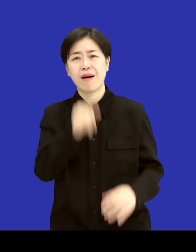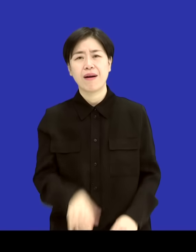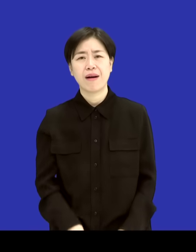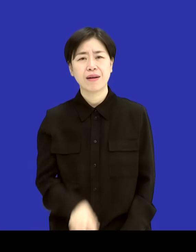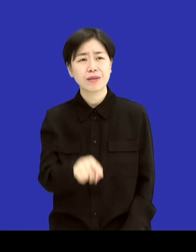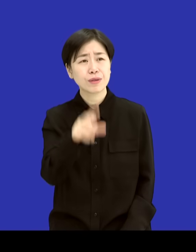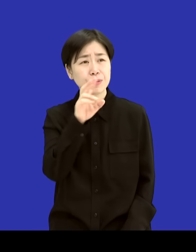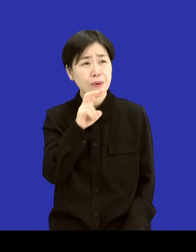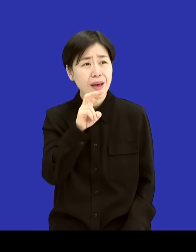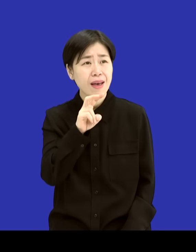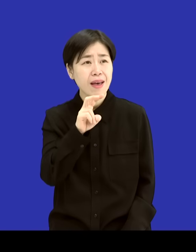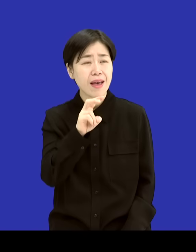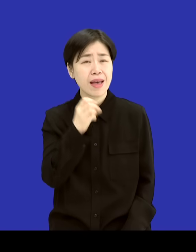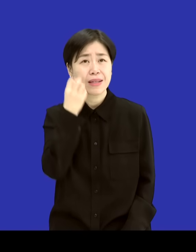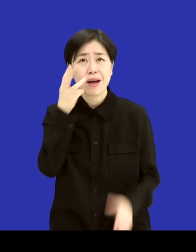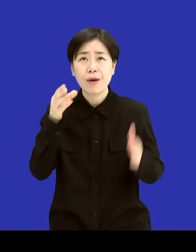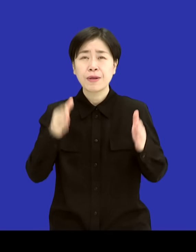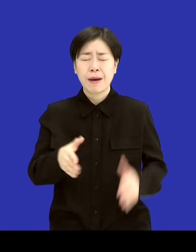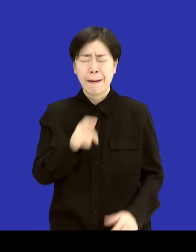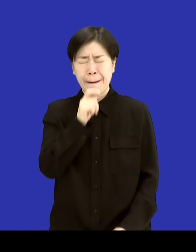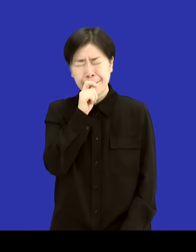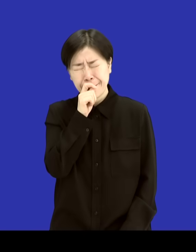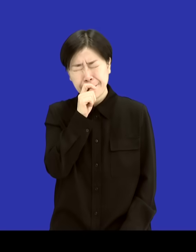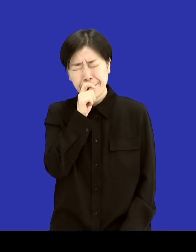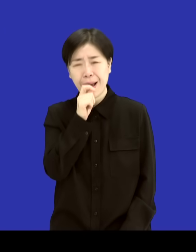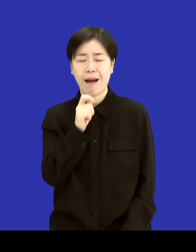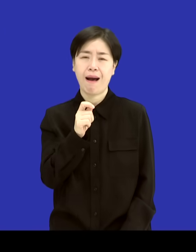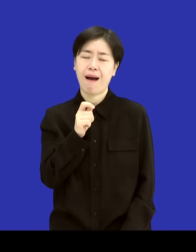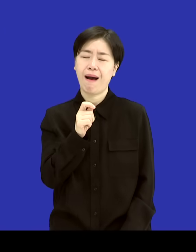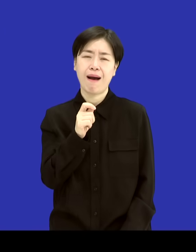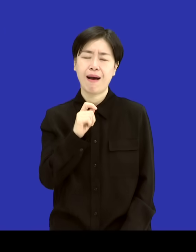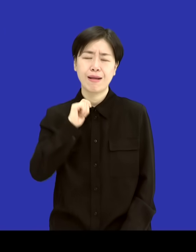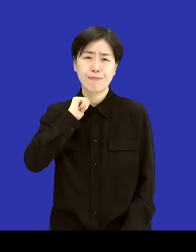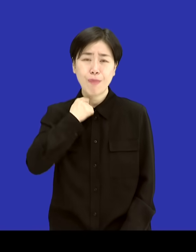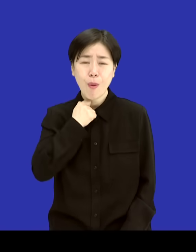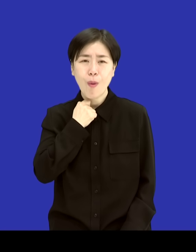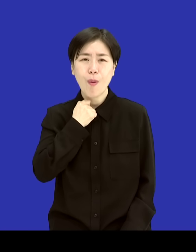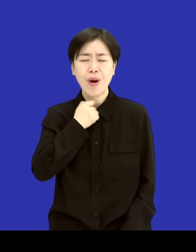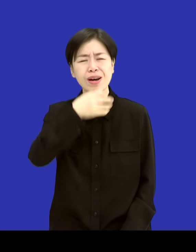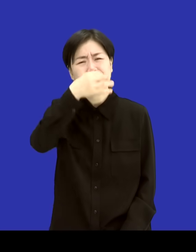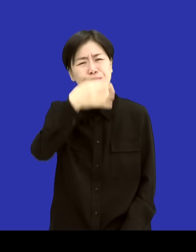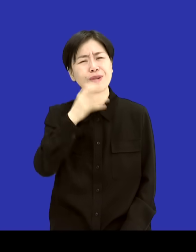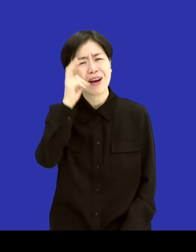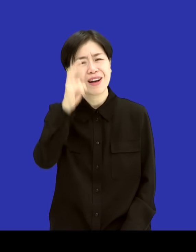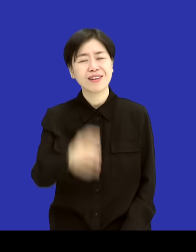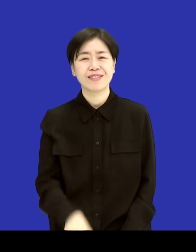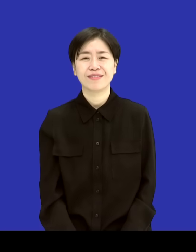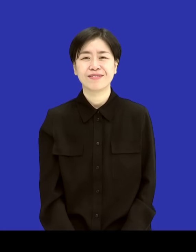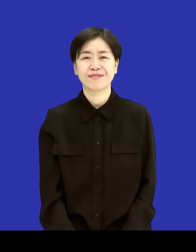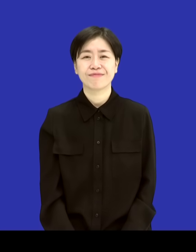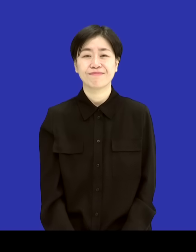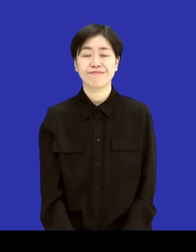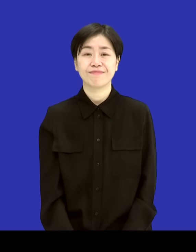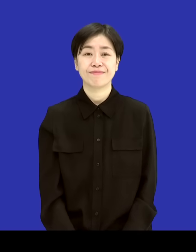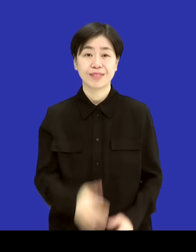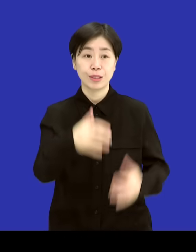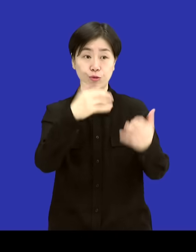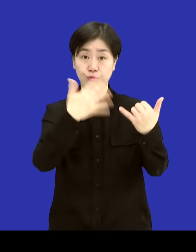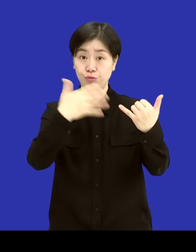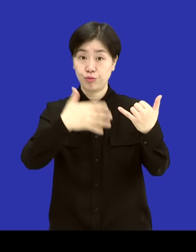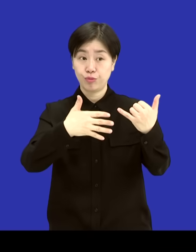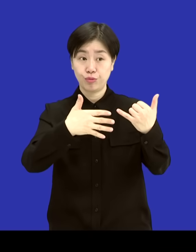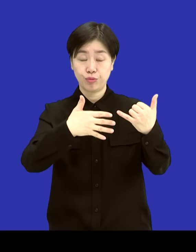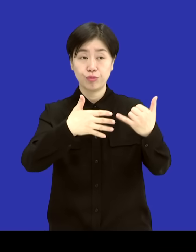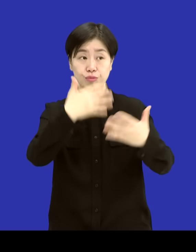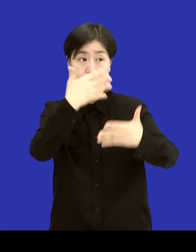부르고 싶었을까? 그렇죠. 얼마나 부르고 싶었을까? 그래요. 아니 근데 그때 파바로티가 노래 부르는 걸